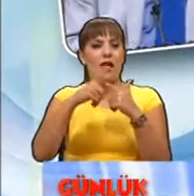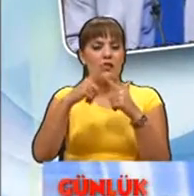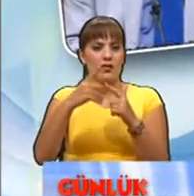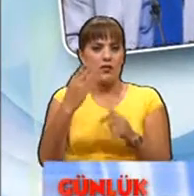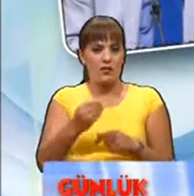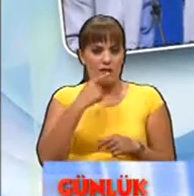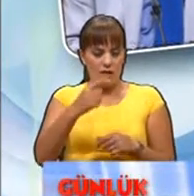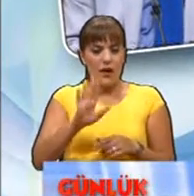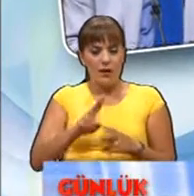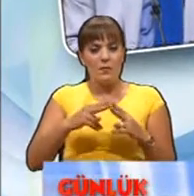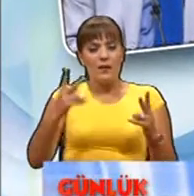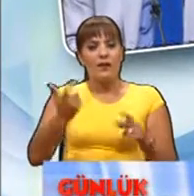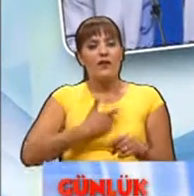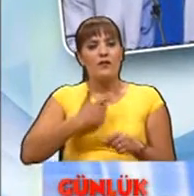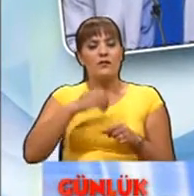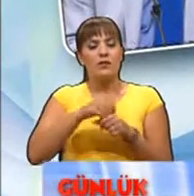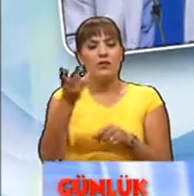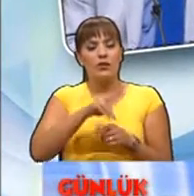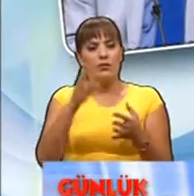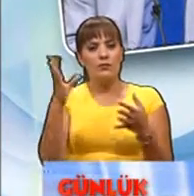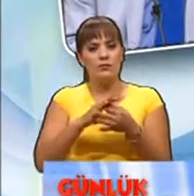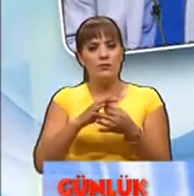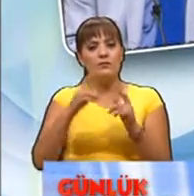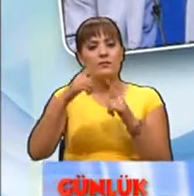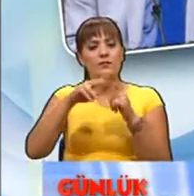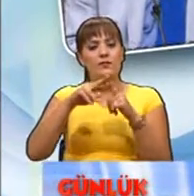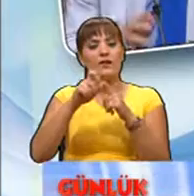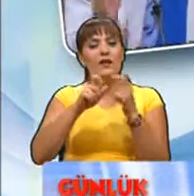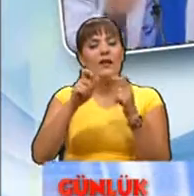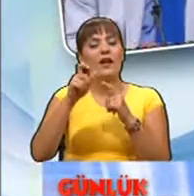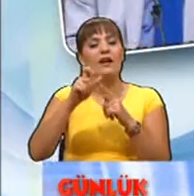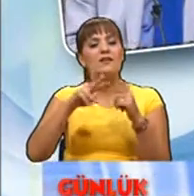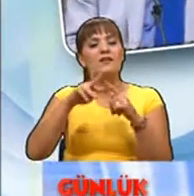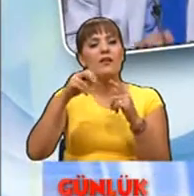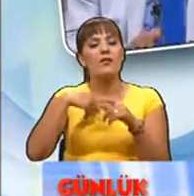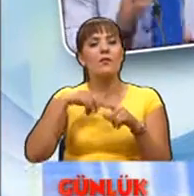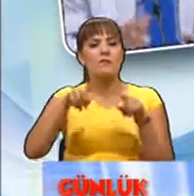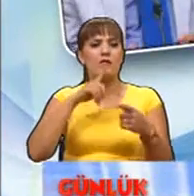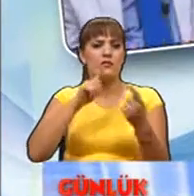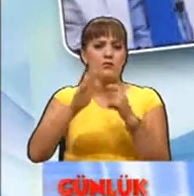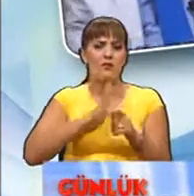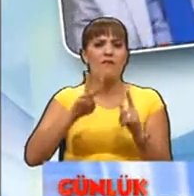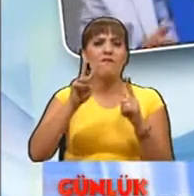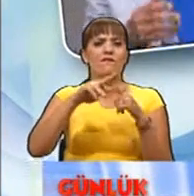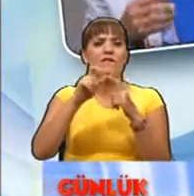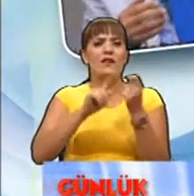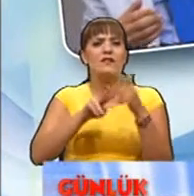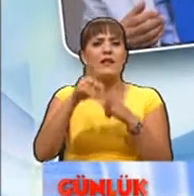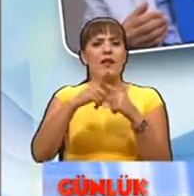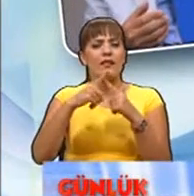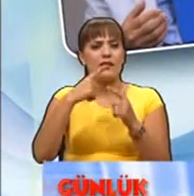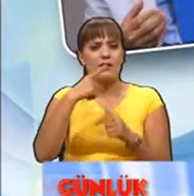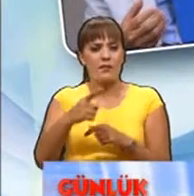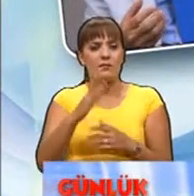adlandırılır. Evet. Halbuki medeni yasamızda ölüme bağlı tasarrufun tek türü vasiyet değil, miras sözleşmesi de vardır. Vasiyet diyelim.